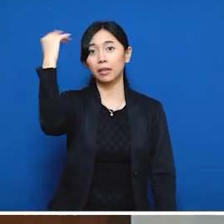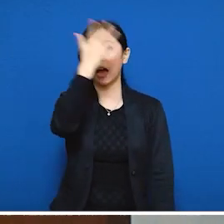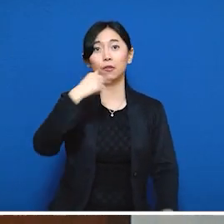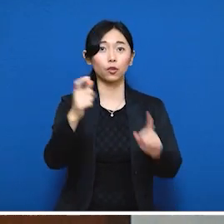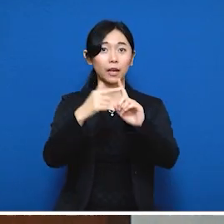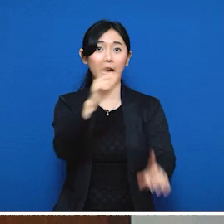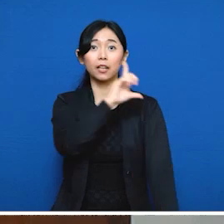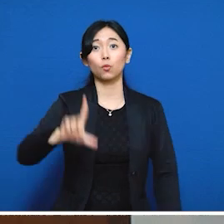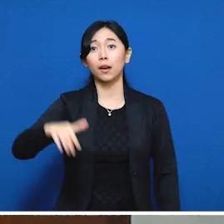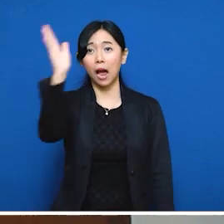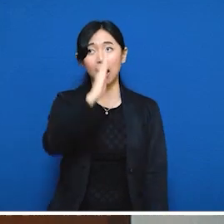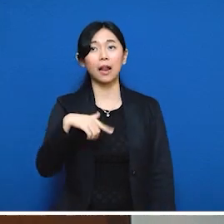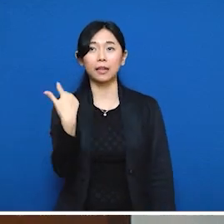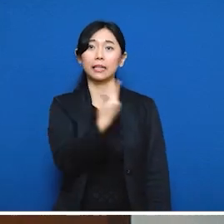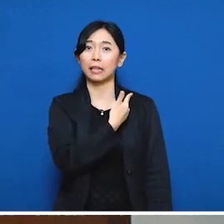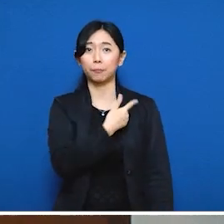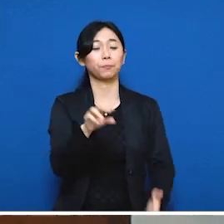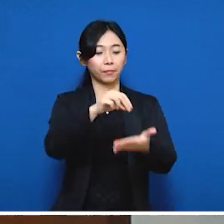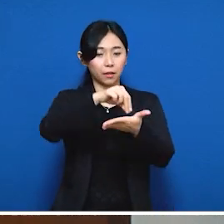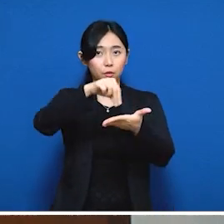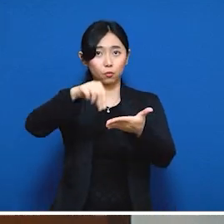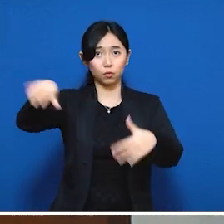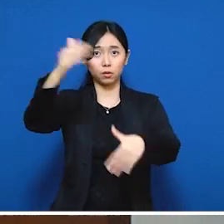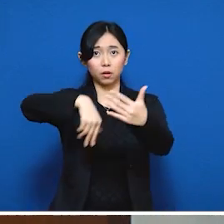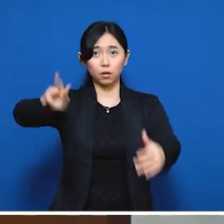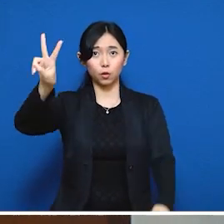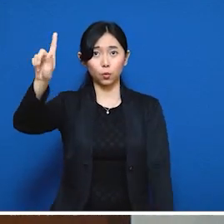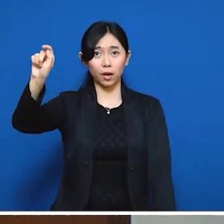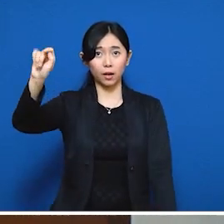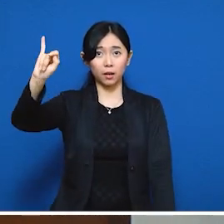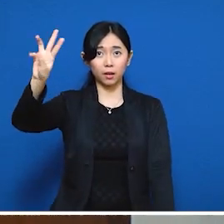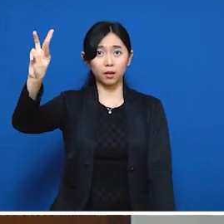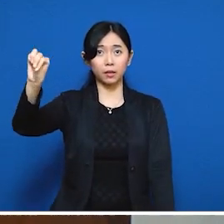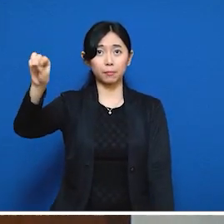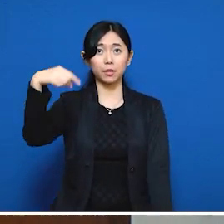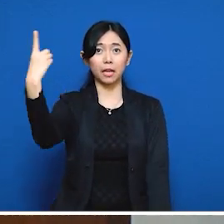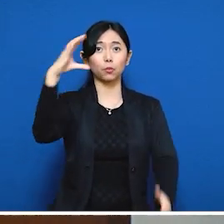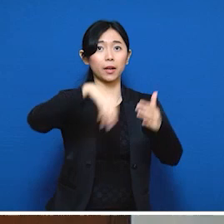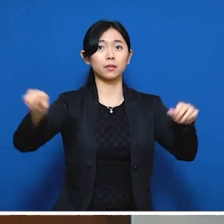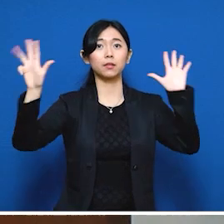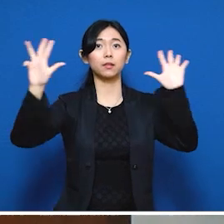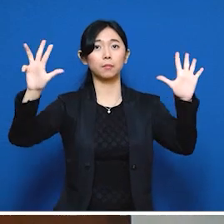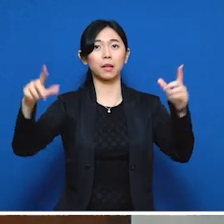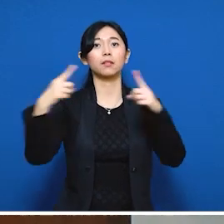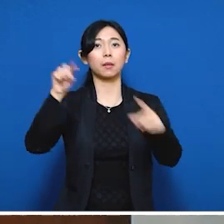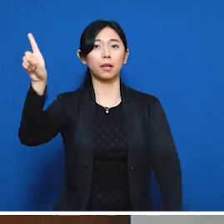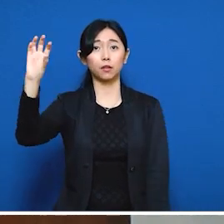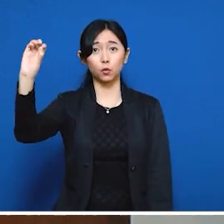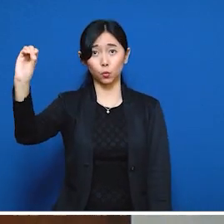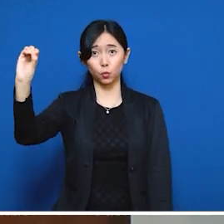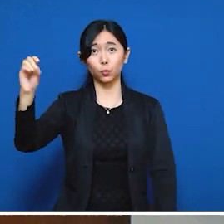dari Tuhan Allah kita yang tertulis di dalam 2 Timotius 1 ayat 9 sampai ayat yang